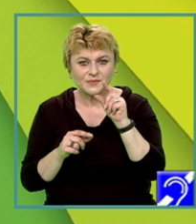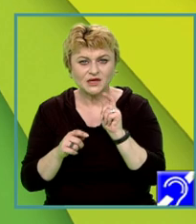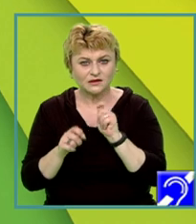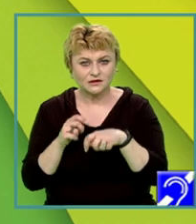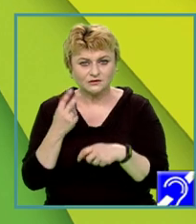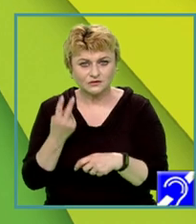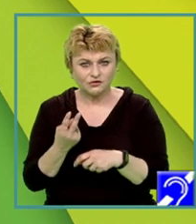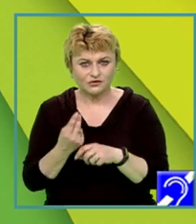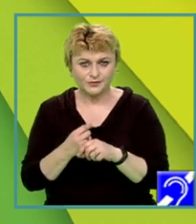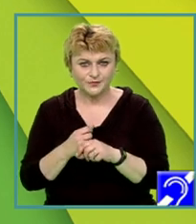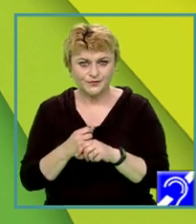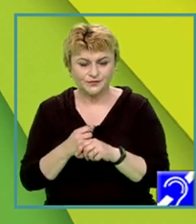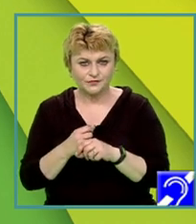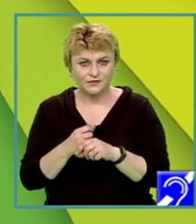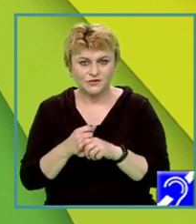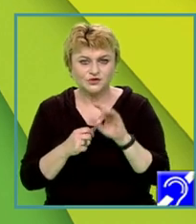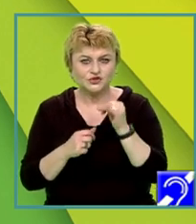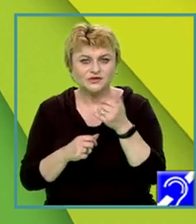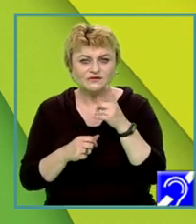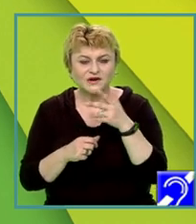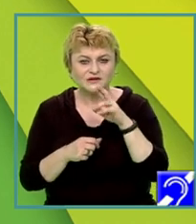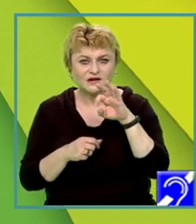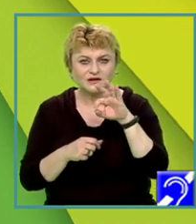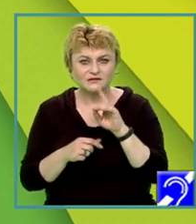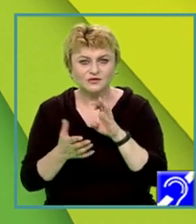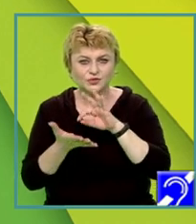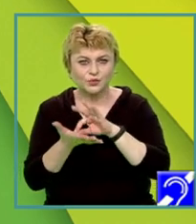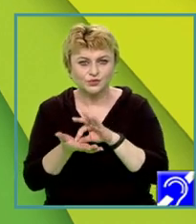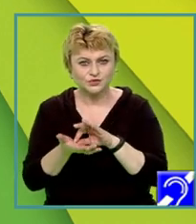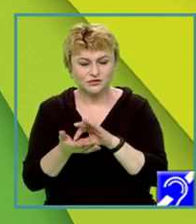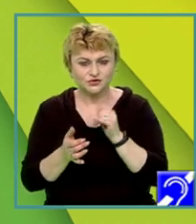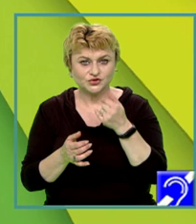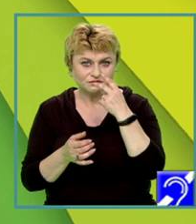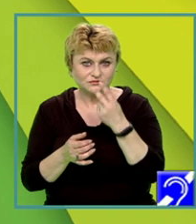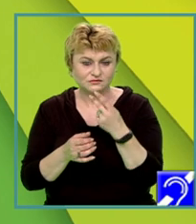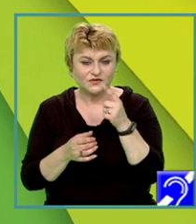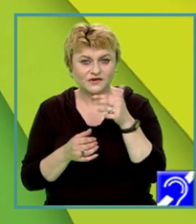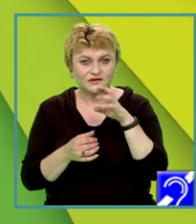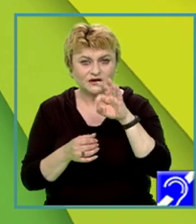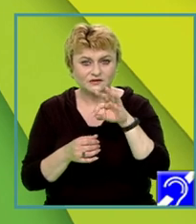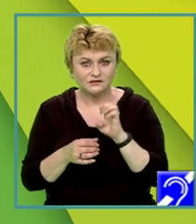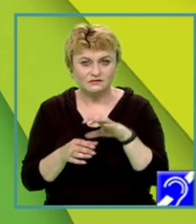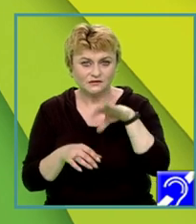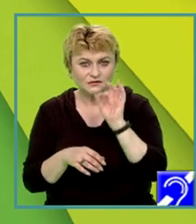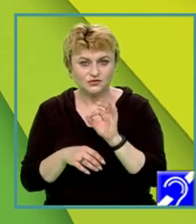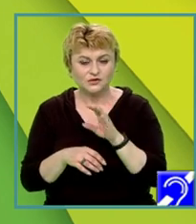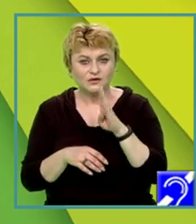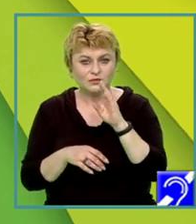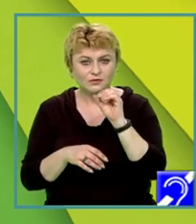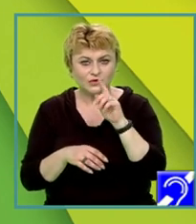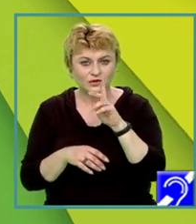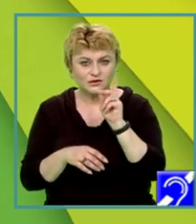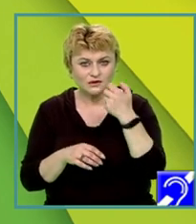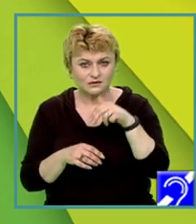de variante propuse Așadar variantele care îl conțin pe Bogdan nu